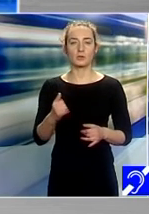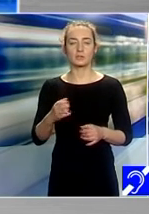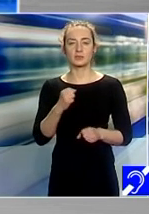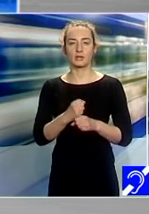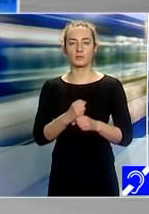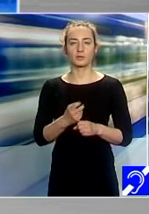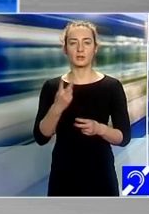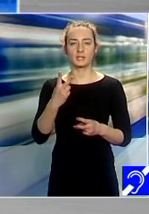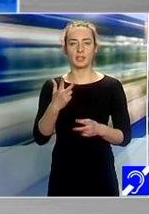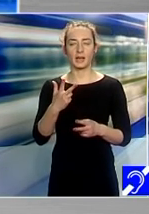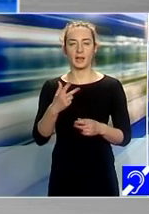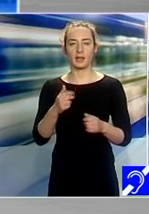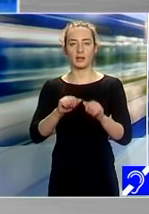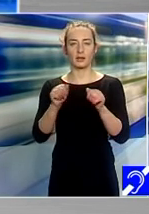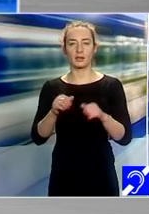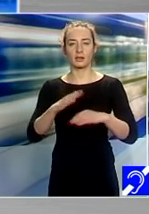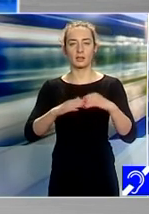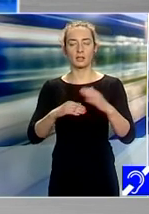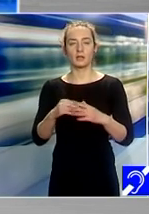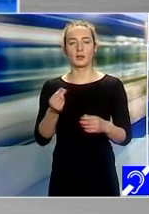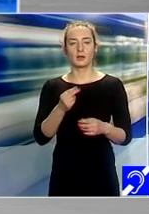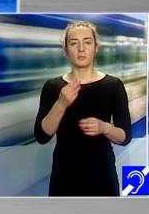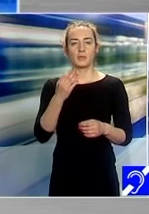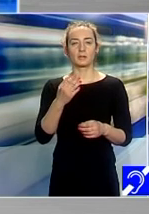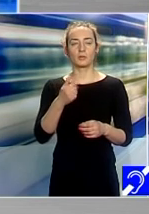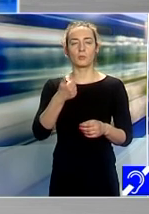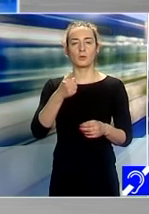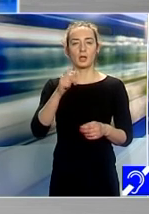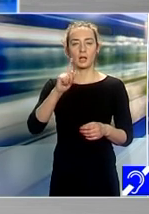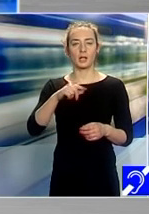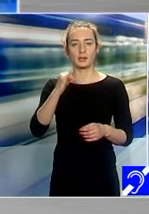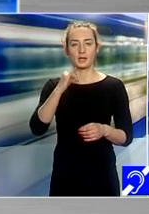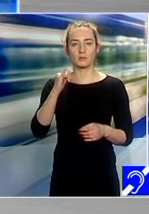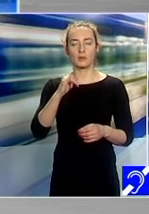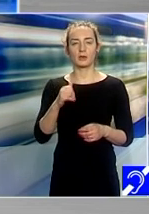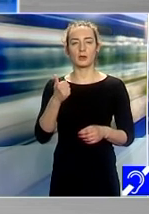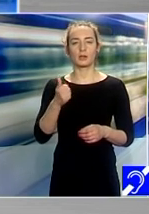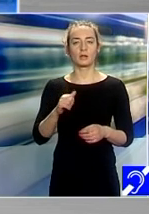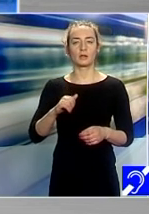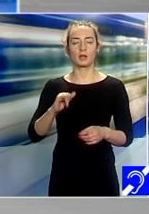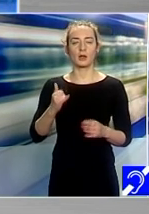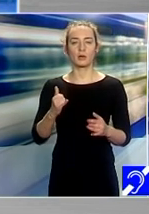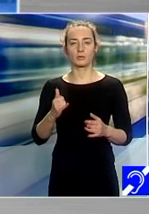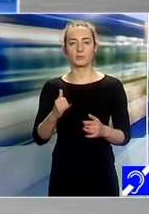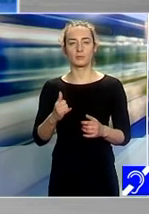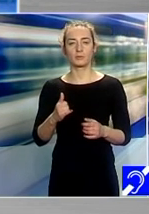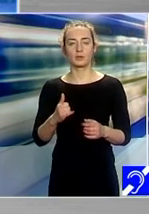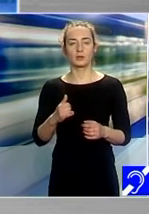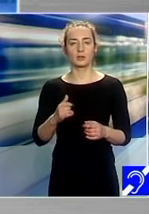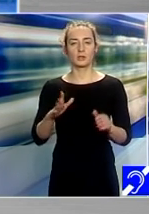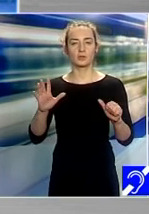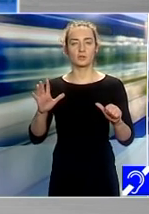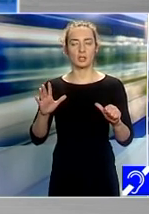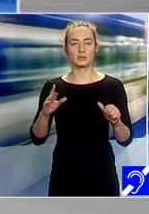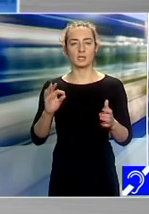3 reconstrucții, deci în prima lună, în ianuarie, și avem deja programate... La ora actuală, în jur de 6